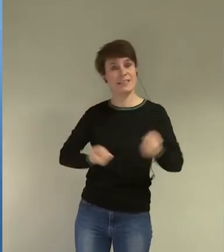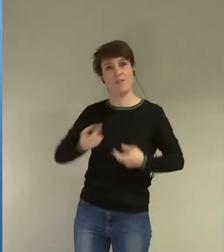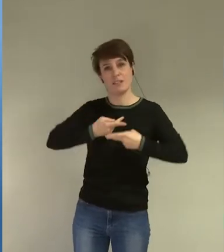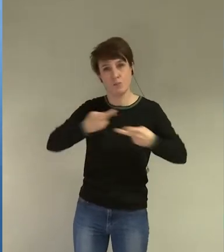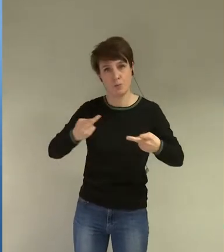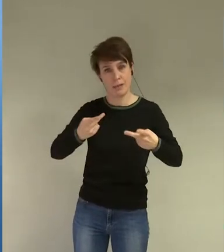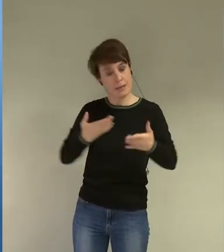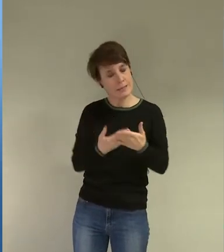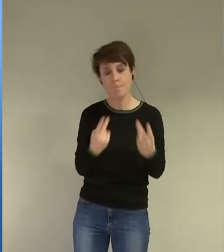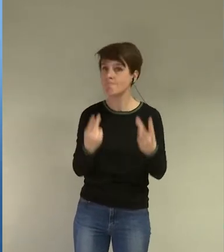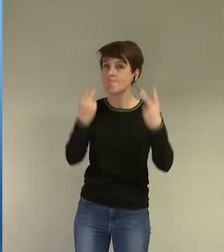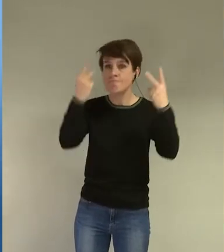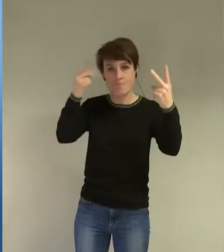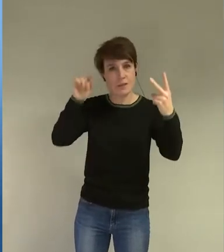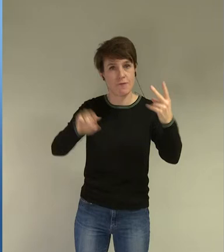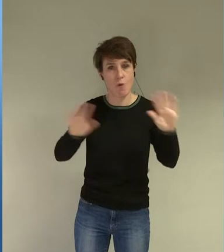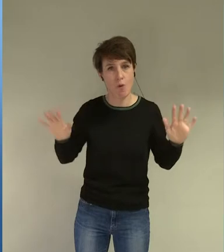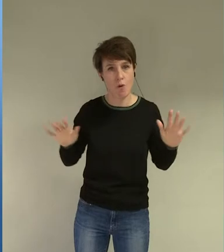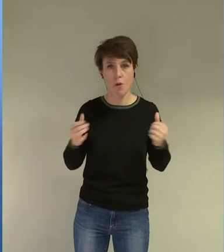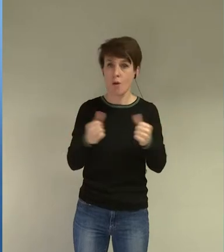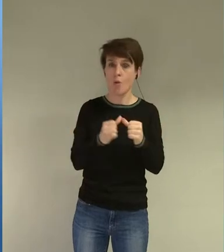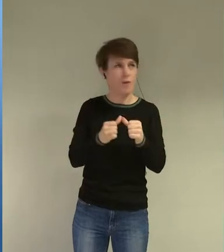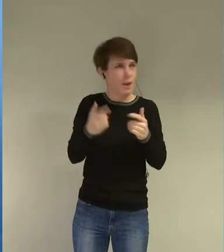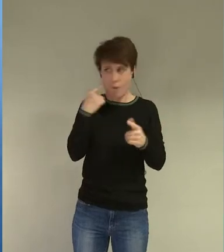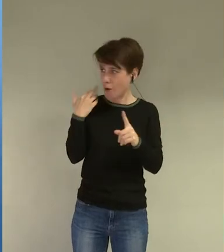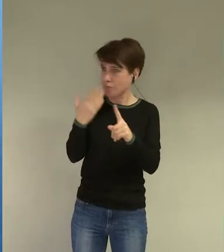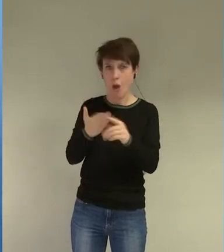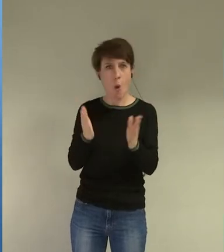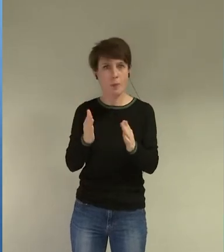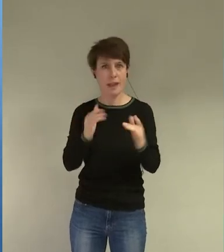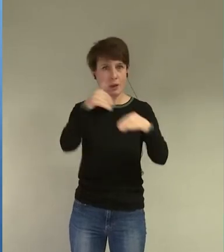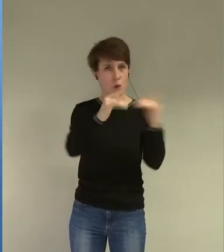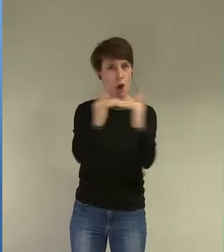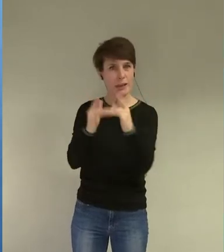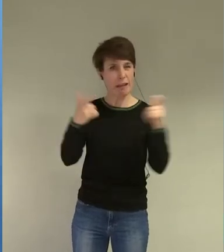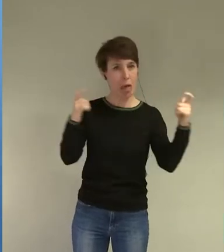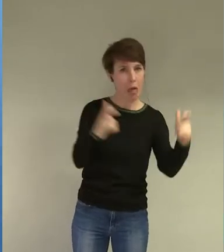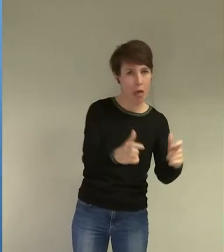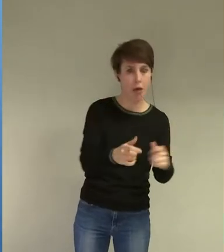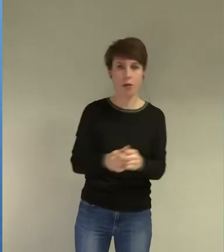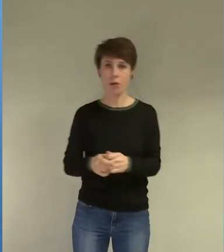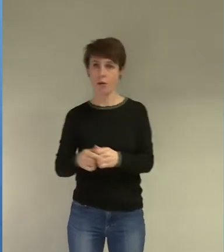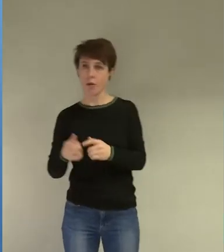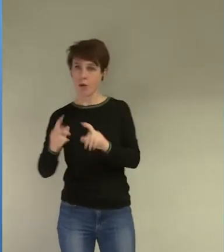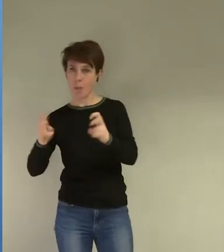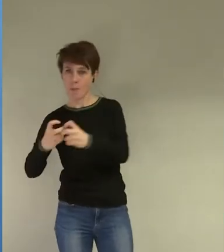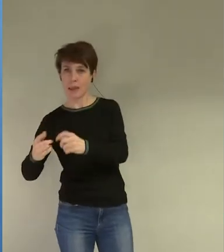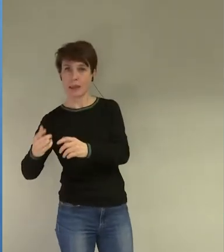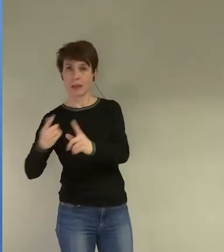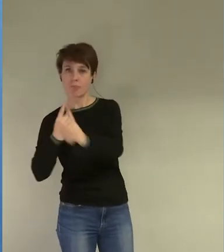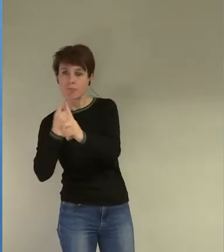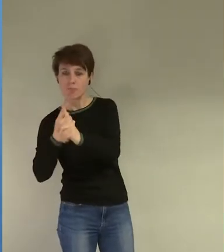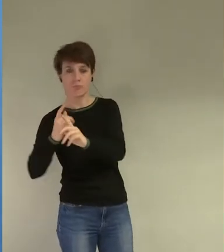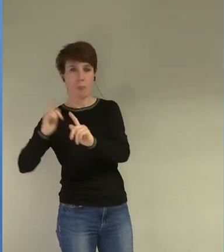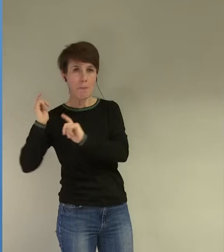de santé que cela soit la réduction du nombre de lits la tarification à l'acte cher à notre actuel premier ministre et qui a fait